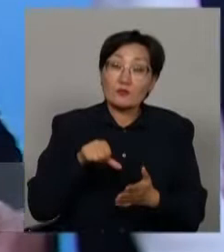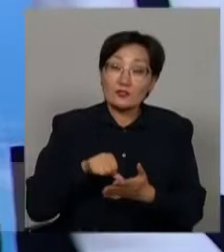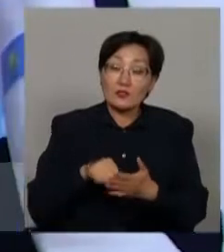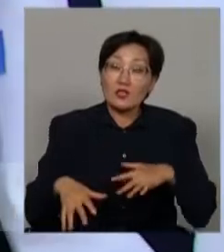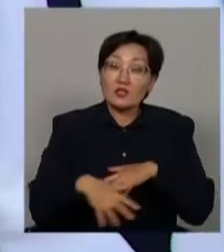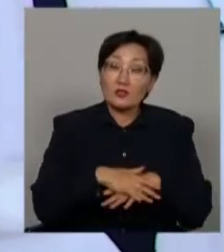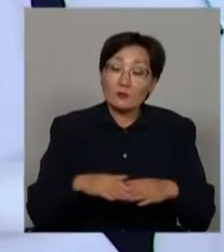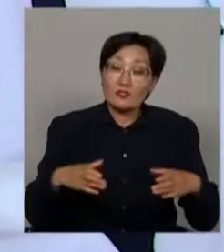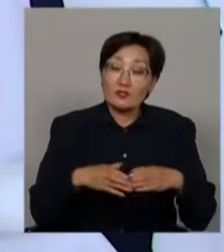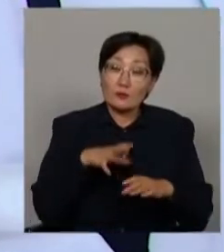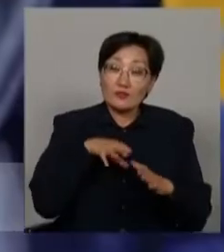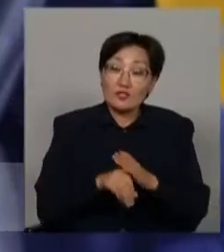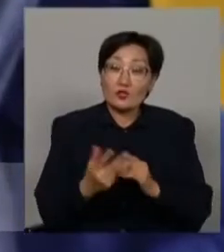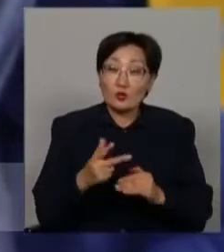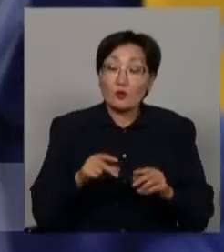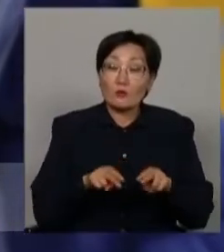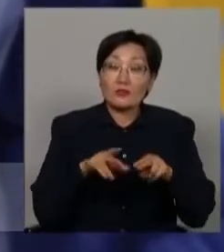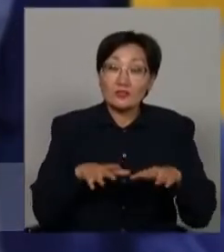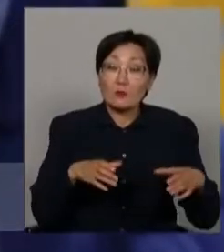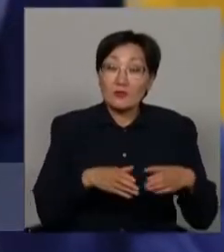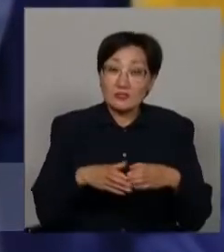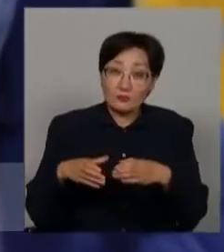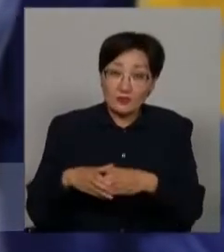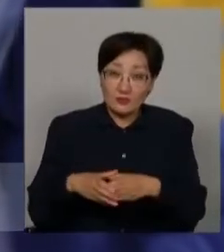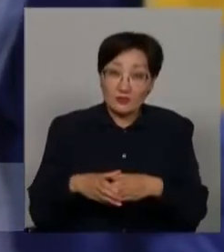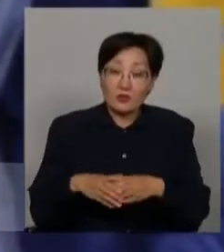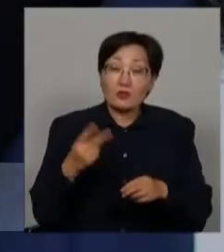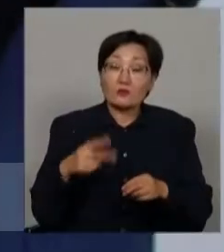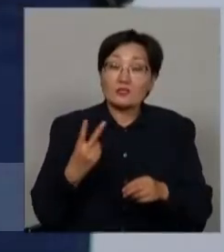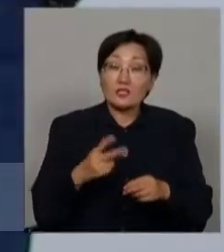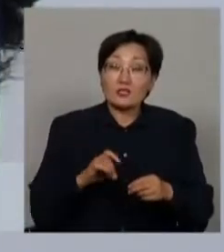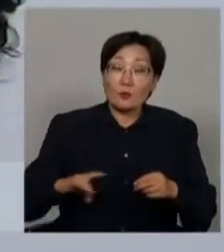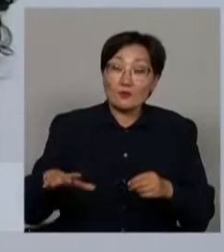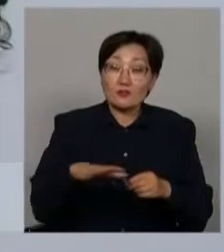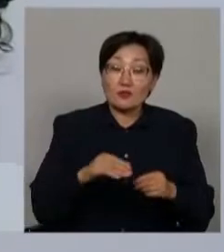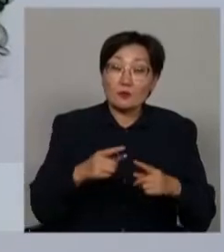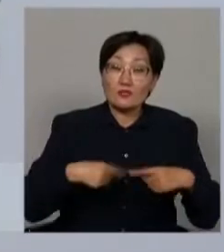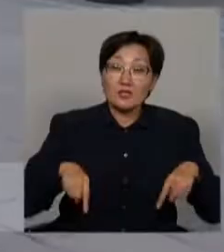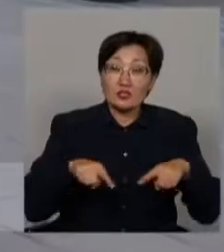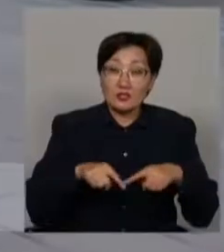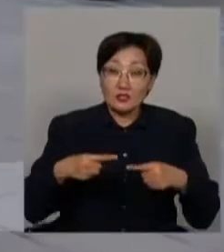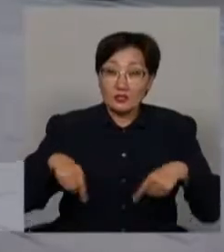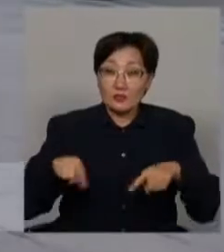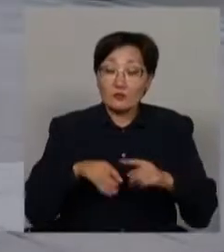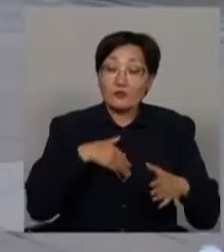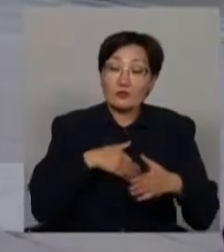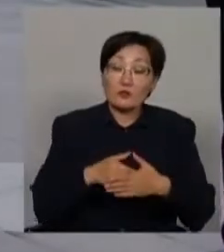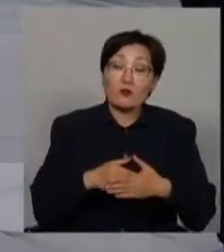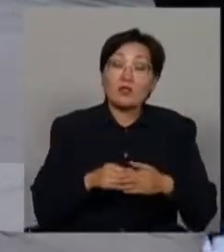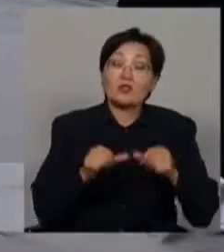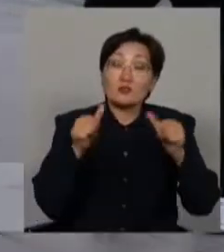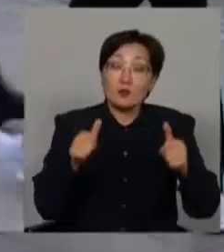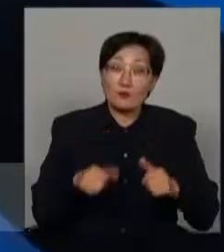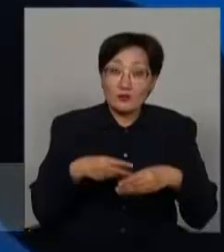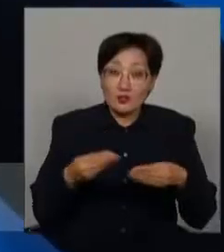народной коалиции, состоящей из 3 парламентских политических партий и 22 республиканских общественных организаций. Активисты клеят листовки и